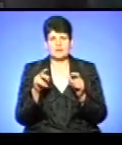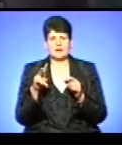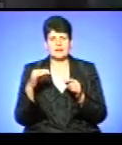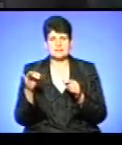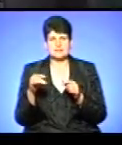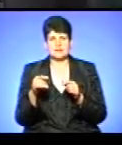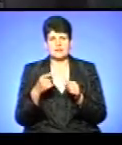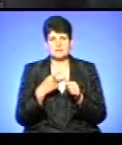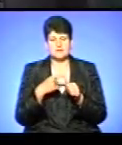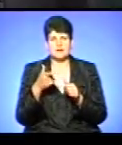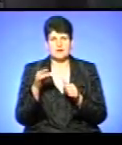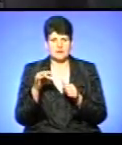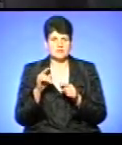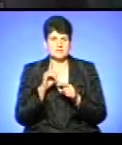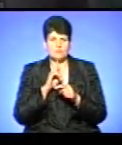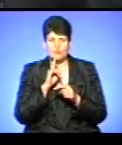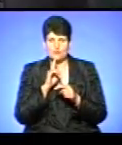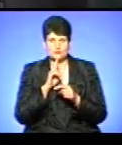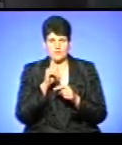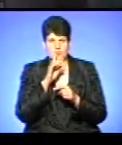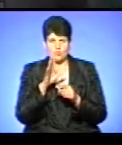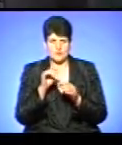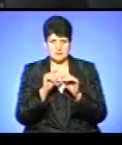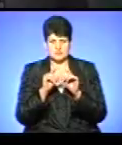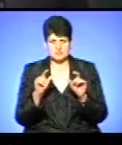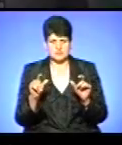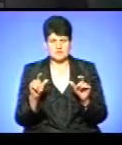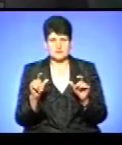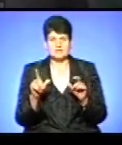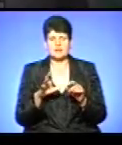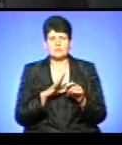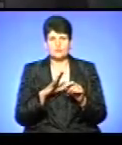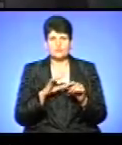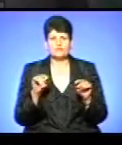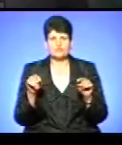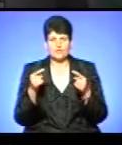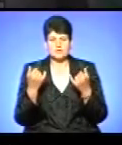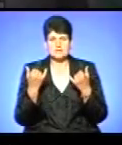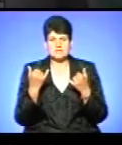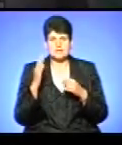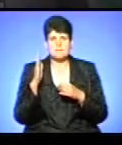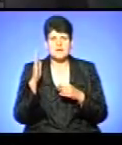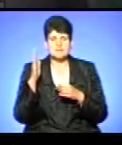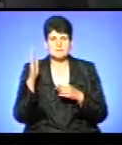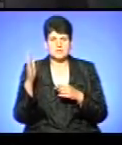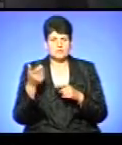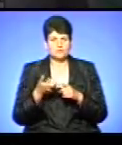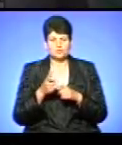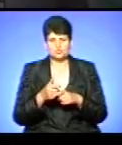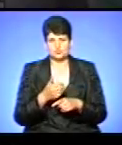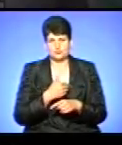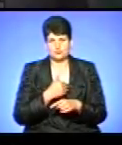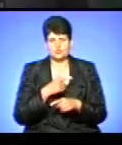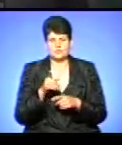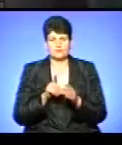заклад, елітний заклад, поки що це тільки на папері, який створений от зараз на перспективу. Дуже хочеться, щоб